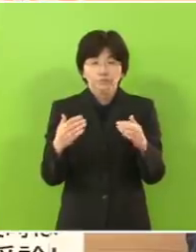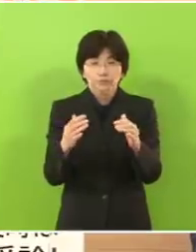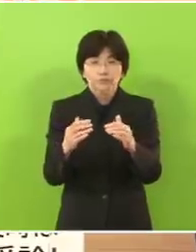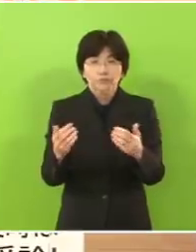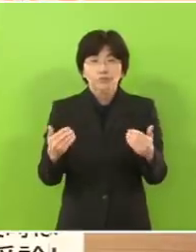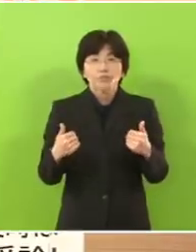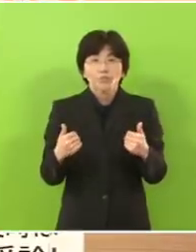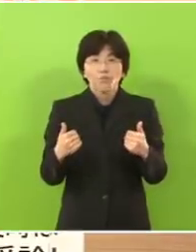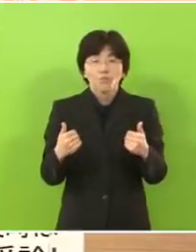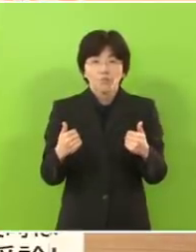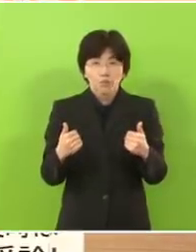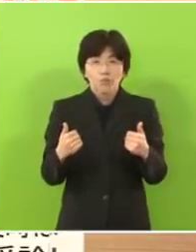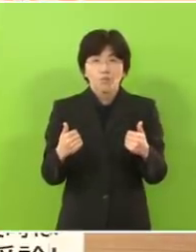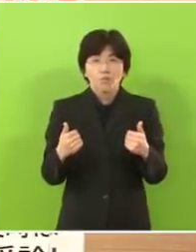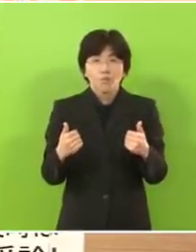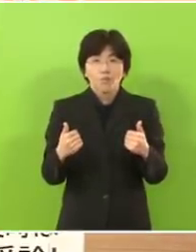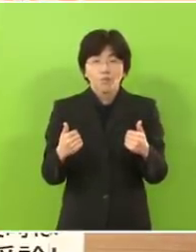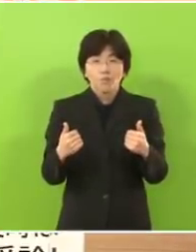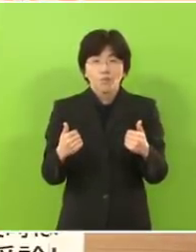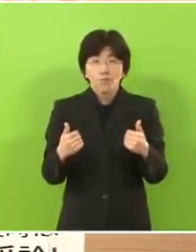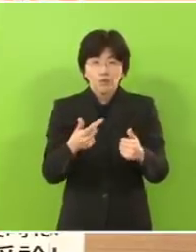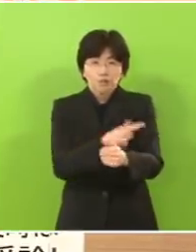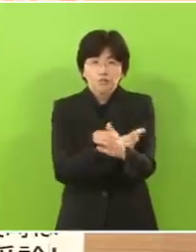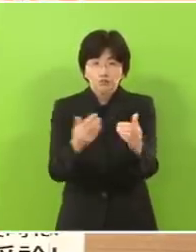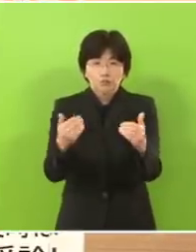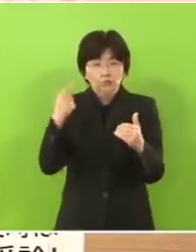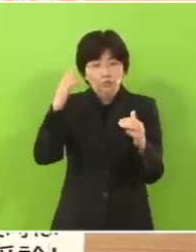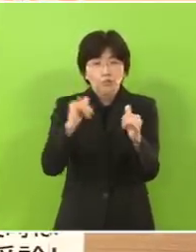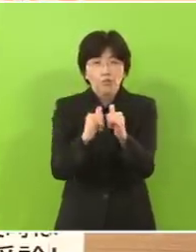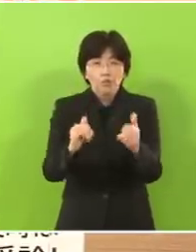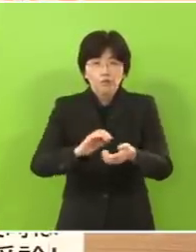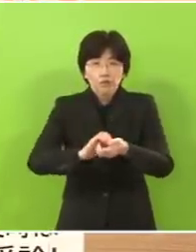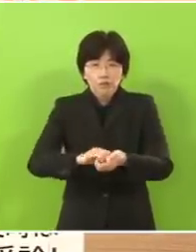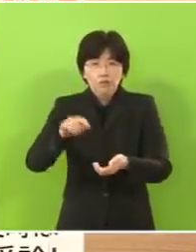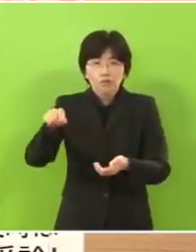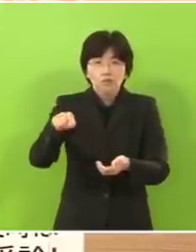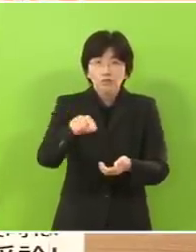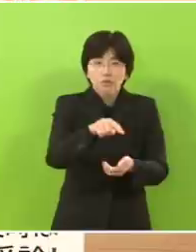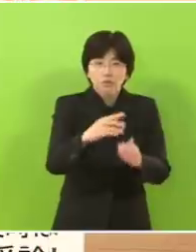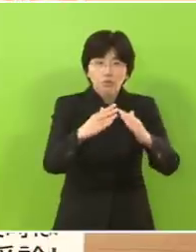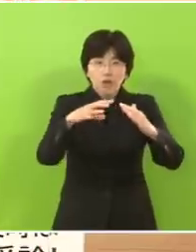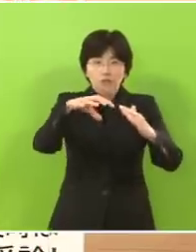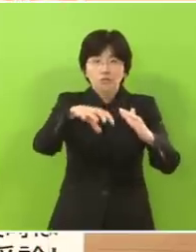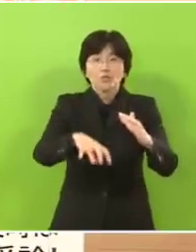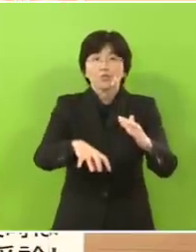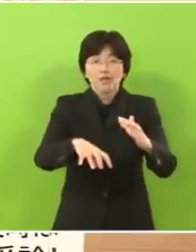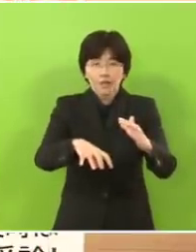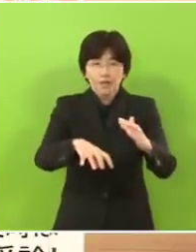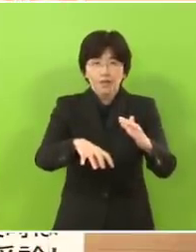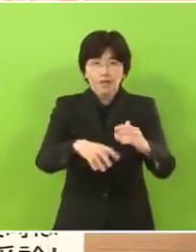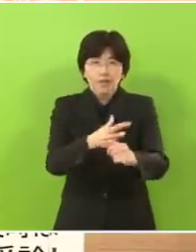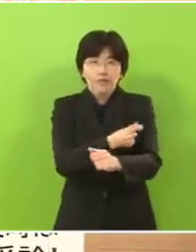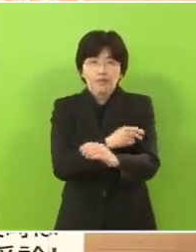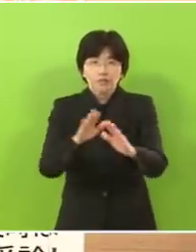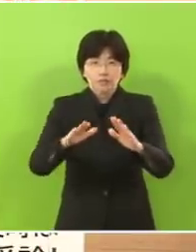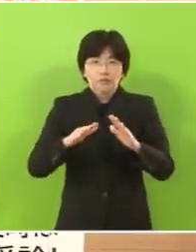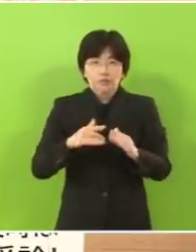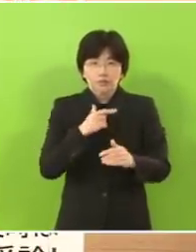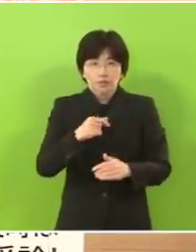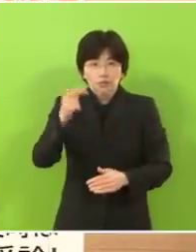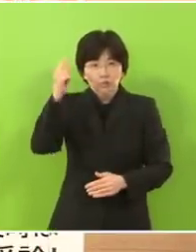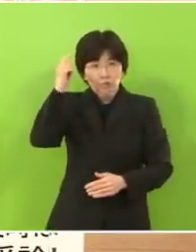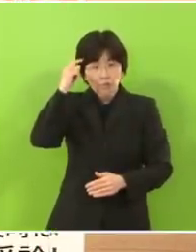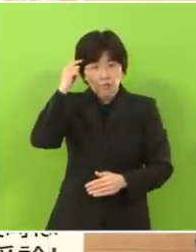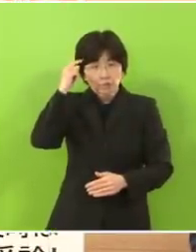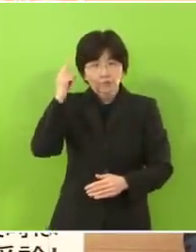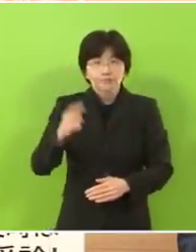れるというふうなお気持ちを持たれる方はぜひそれぞれの会場でへ接種を受けて頂けたらという